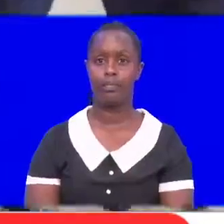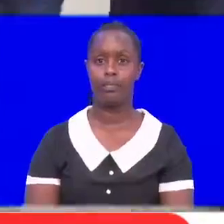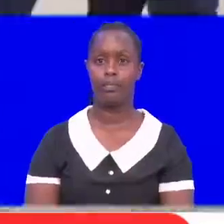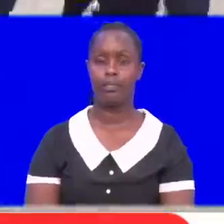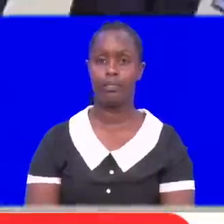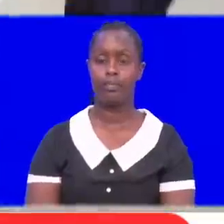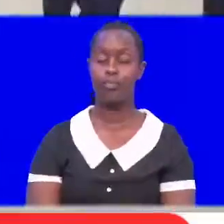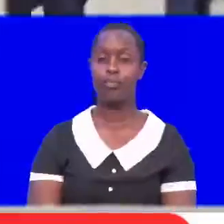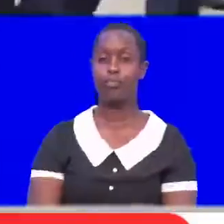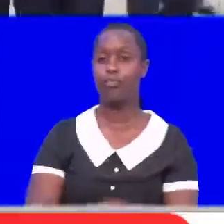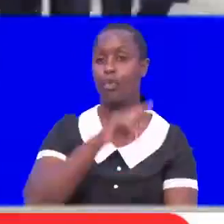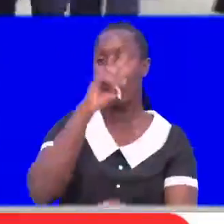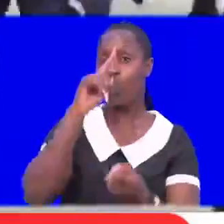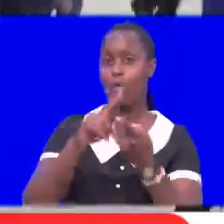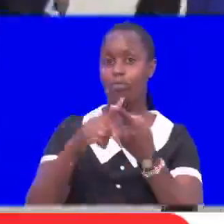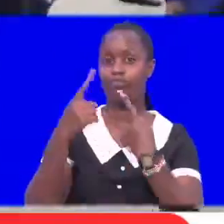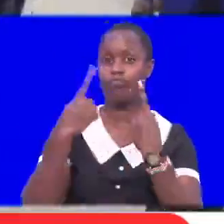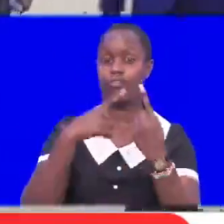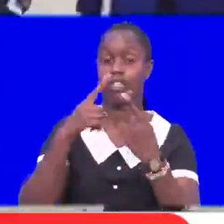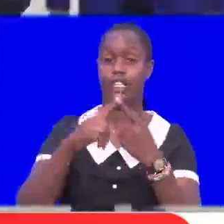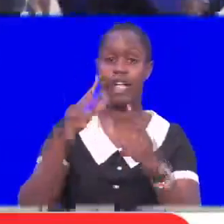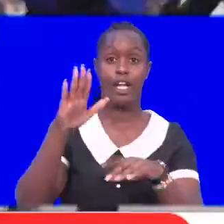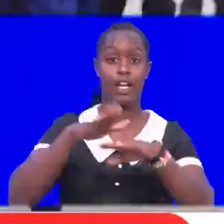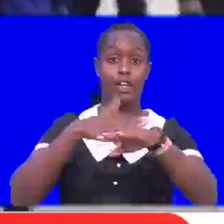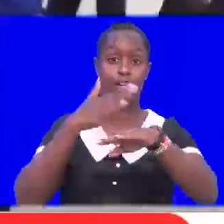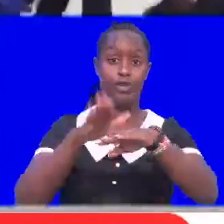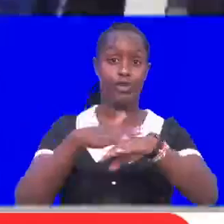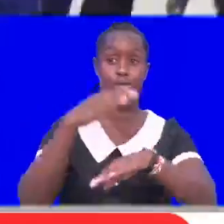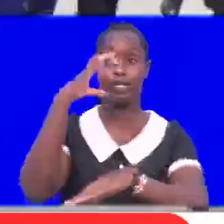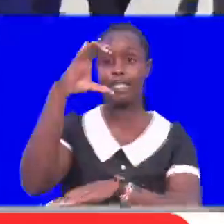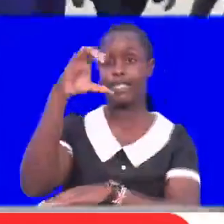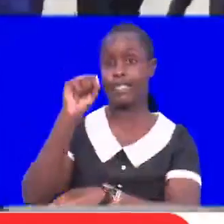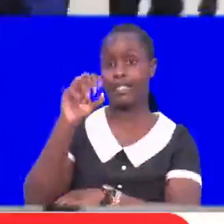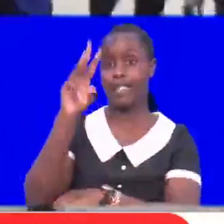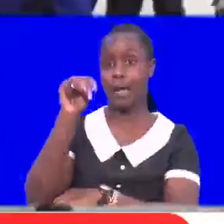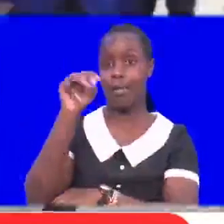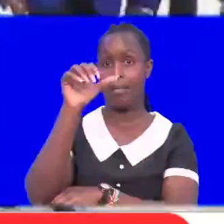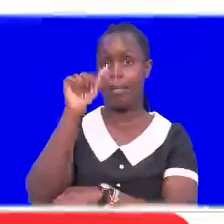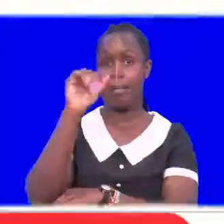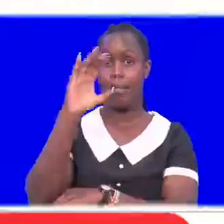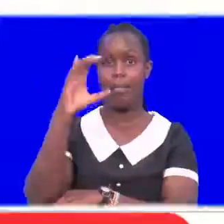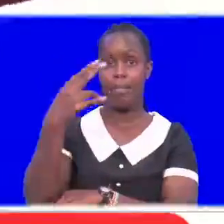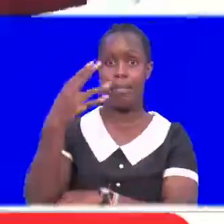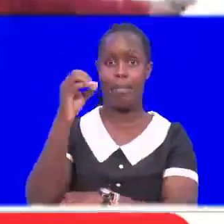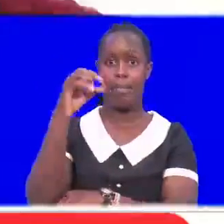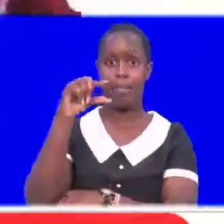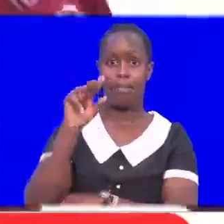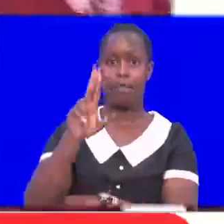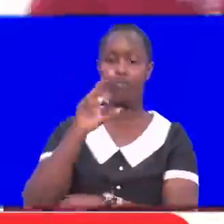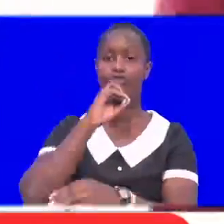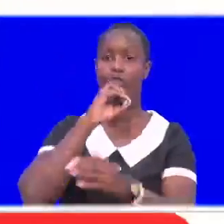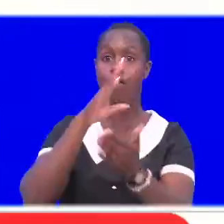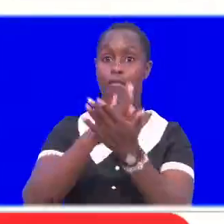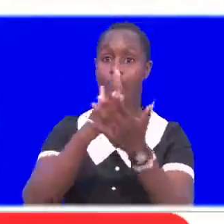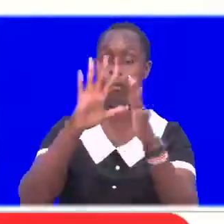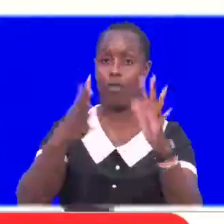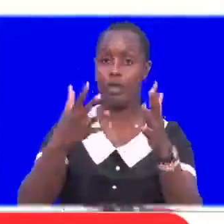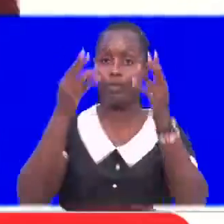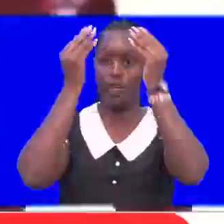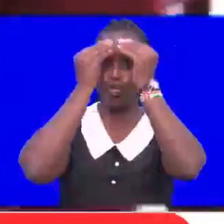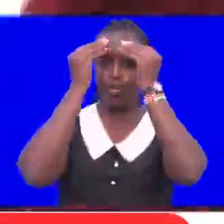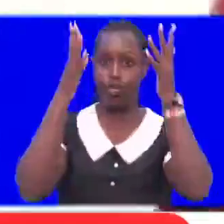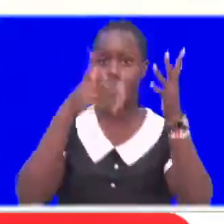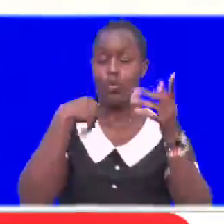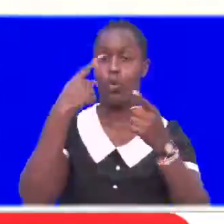Akizungumza katika eneo la Kikuyu, waziri wa elimu Ezekiel Machogu amewahakikishia wazazi kuwa karo ya shule wanafunzi watakaojiunga